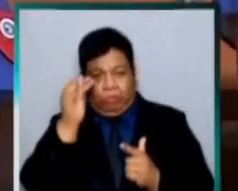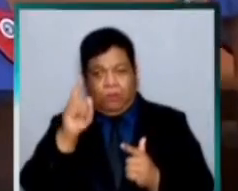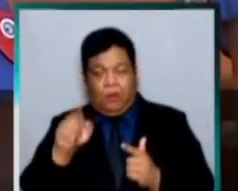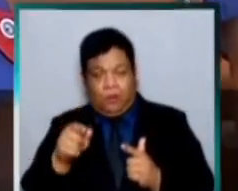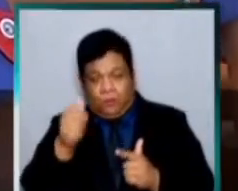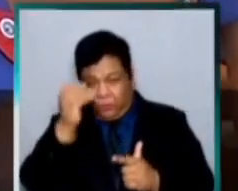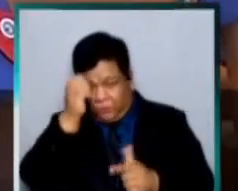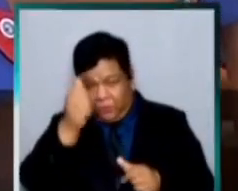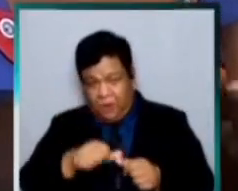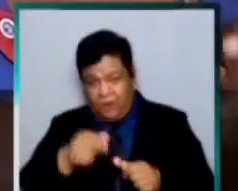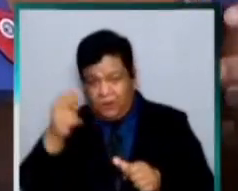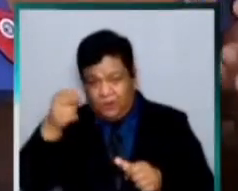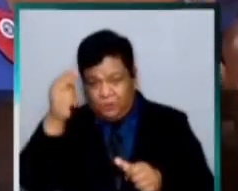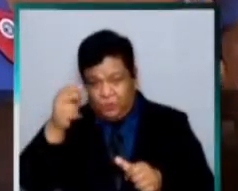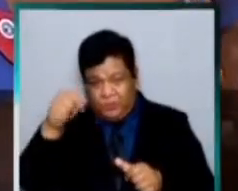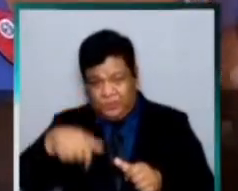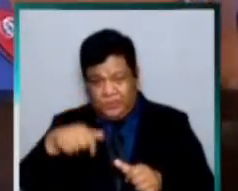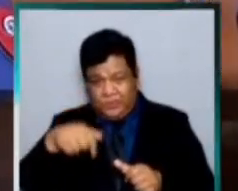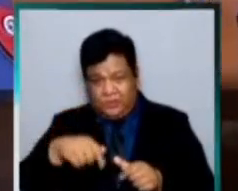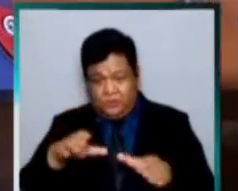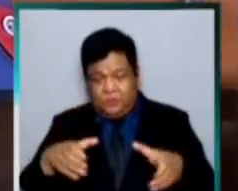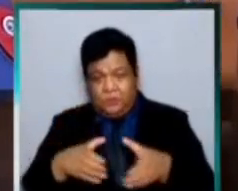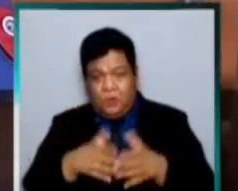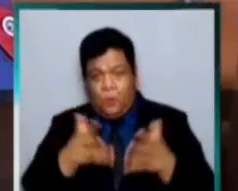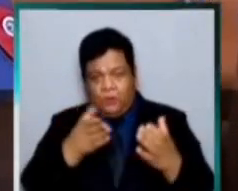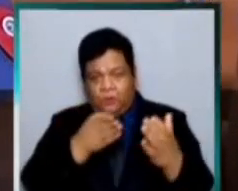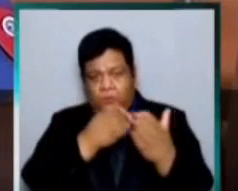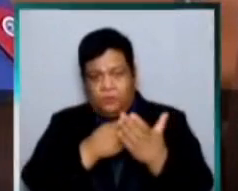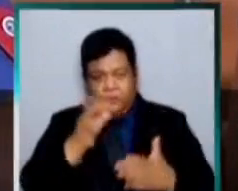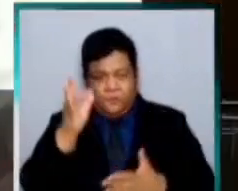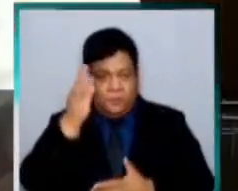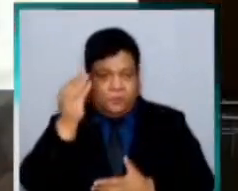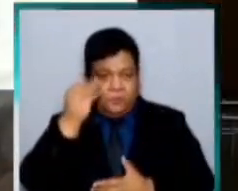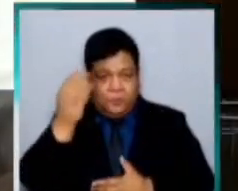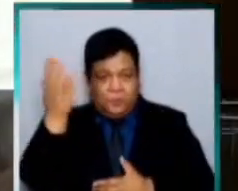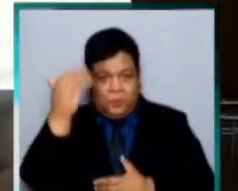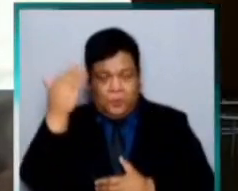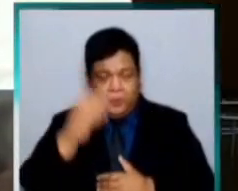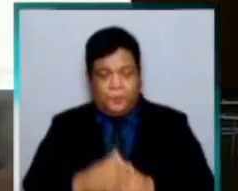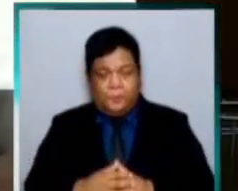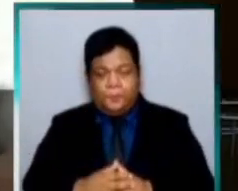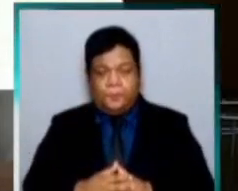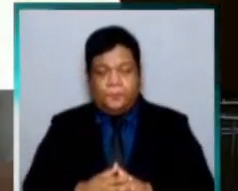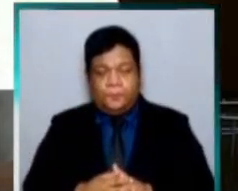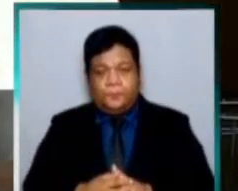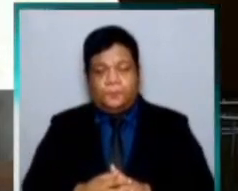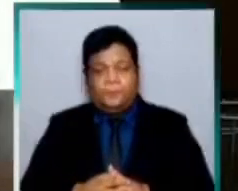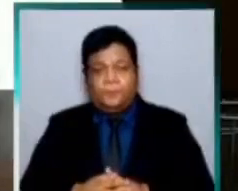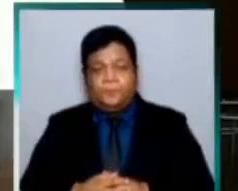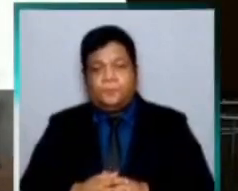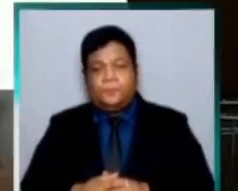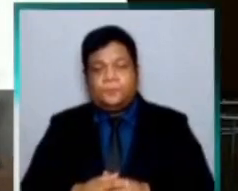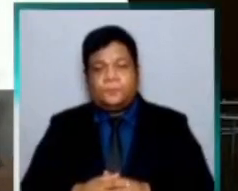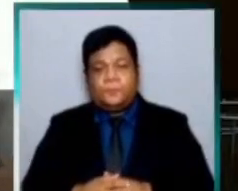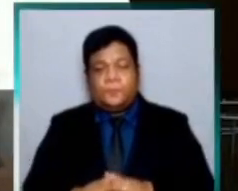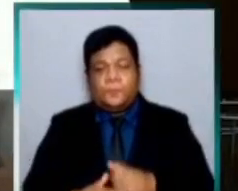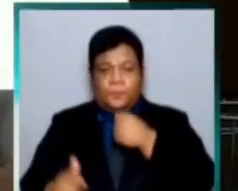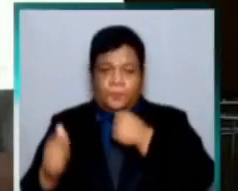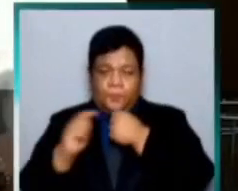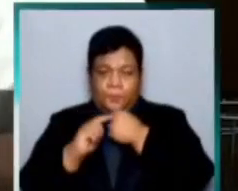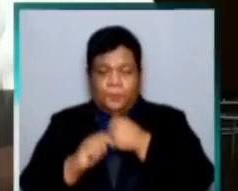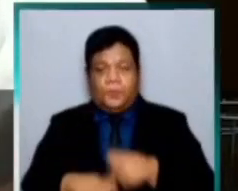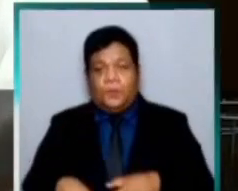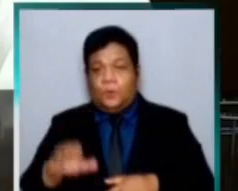ito laban sa pamumuno ni Marcos. Nauna nang sinabi ni Cusi na hindi